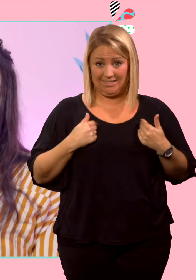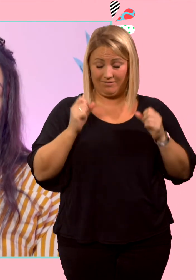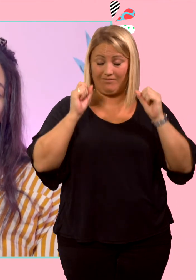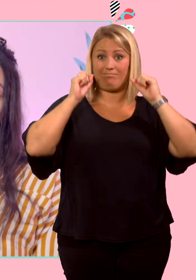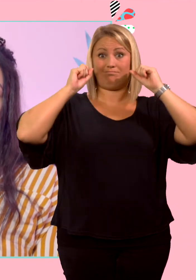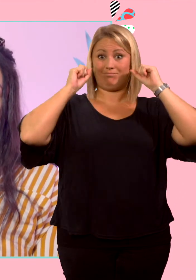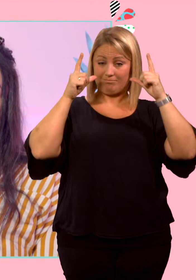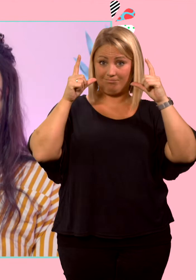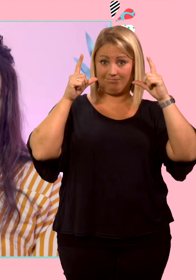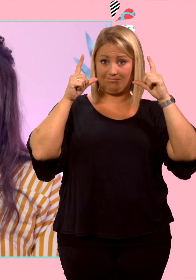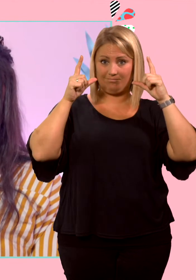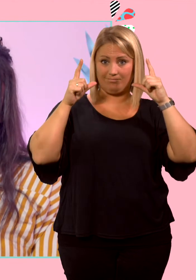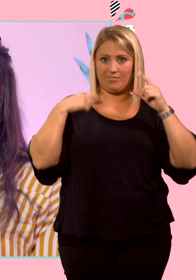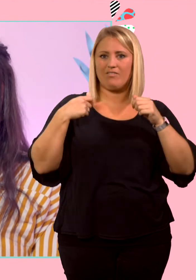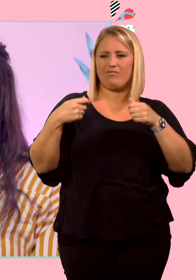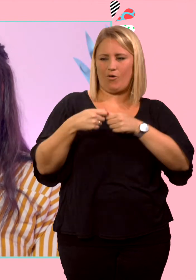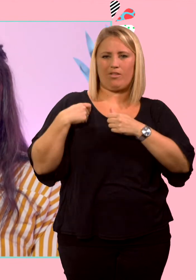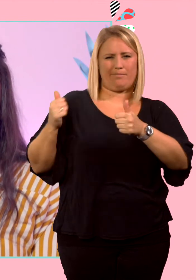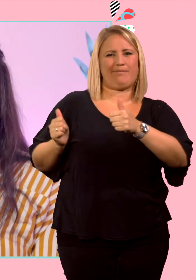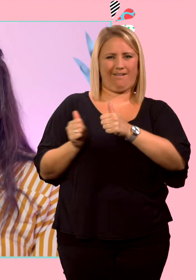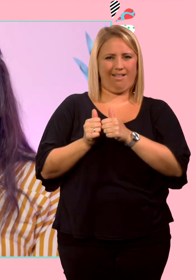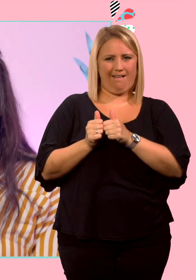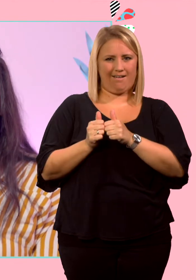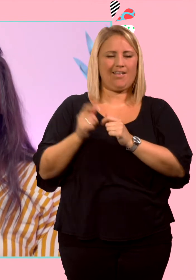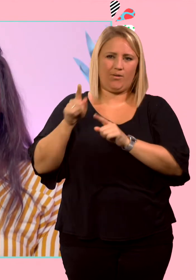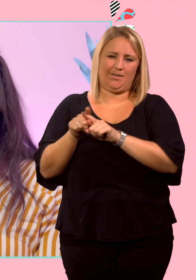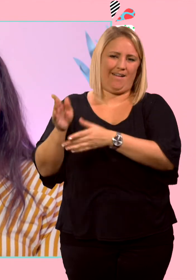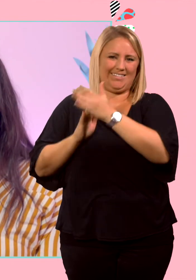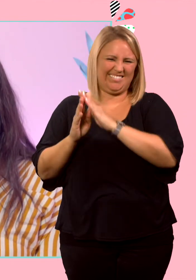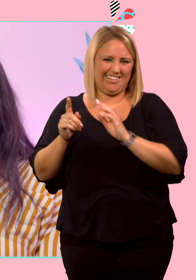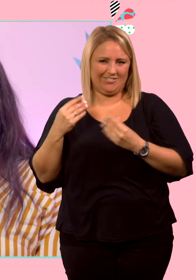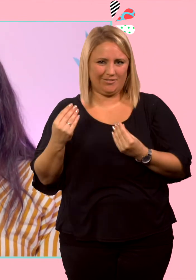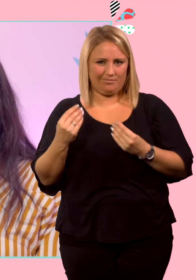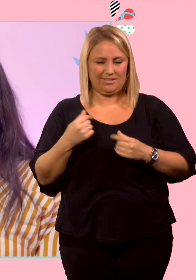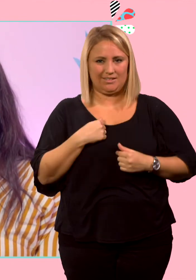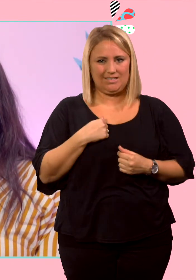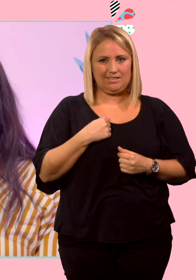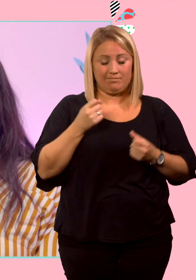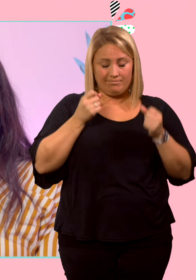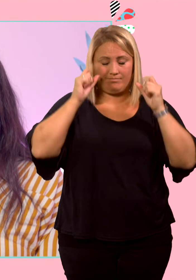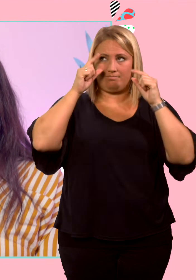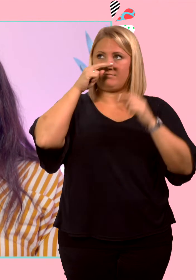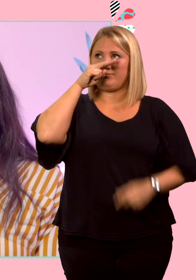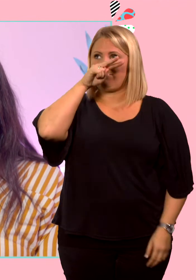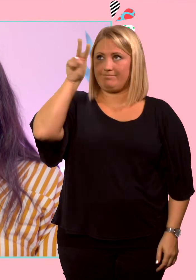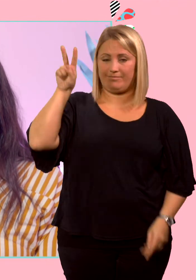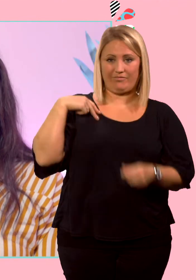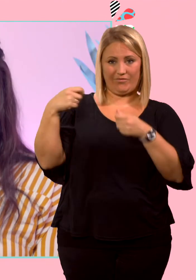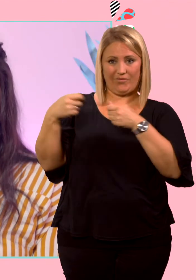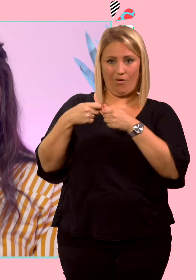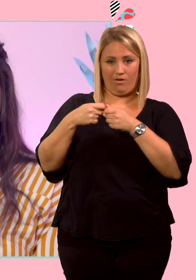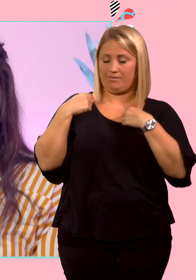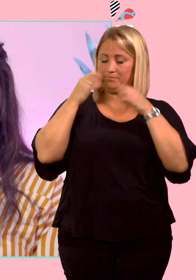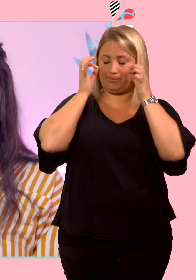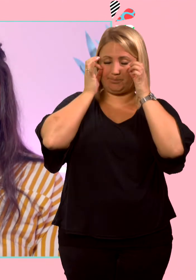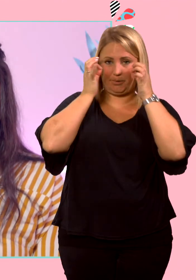dass ich, ein Freund hat mich begleitet, der hat mir das auch nochmal erzählt, ist, dass ich ihn angeguckt habe und angefangen